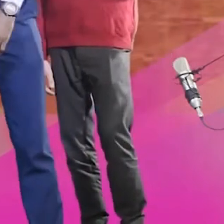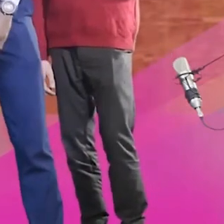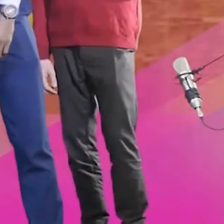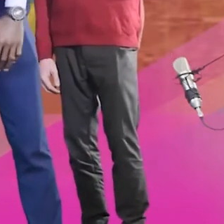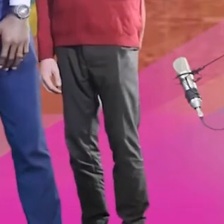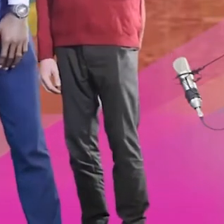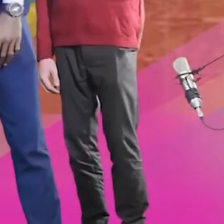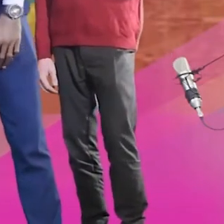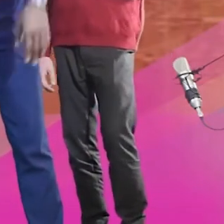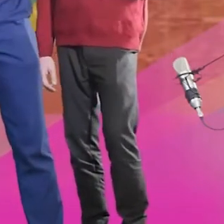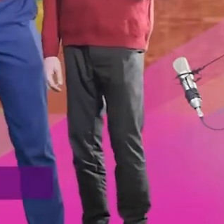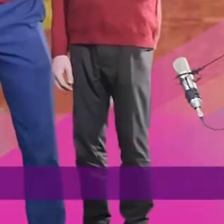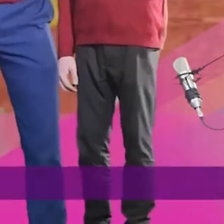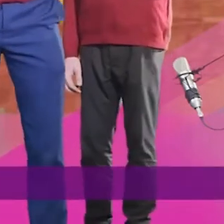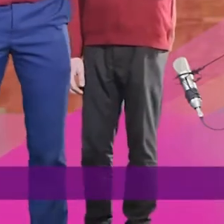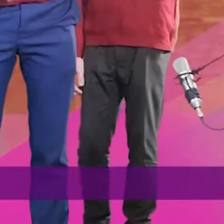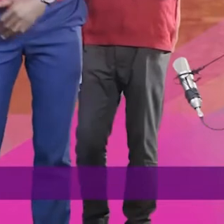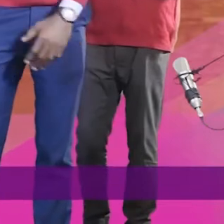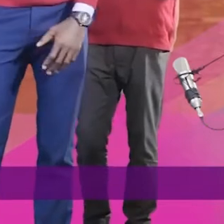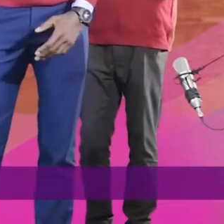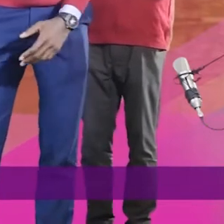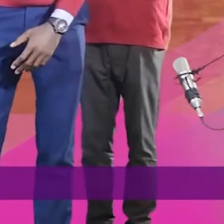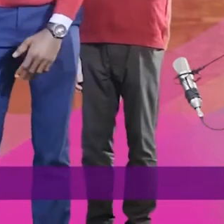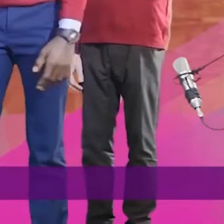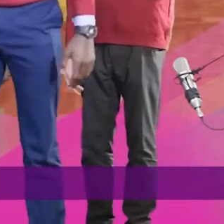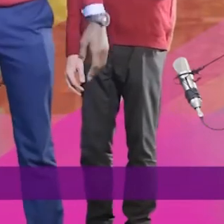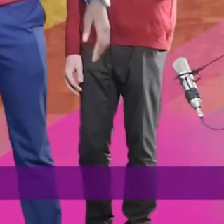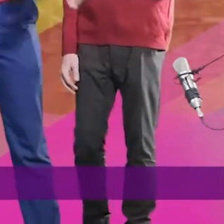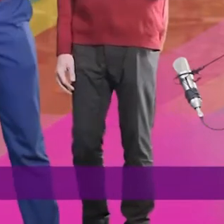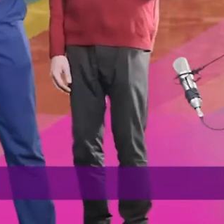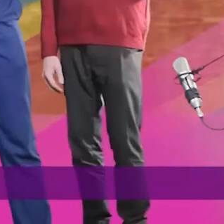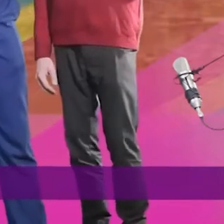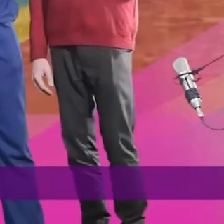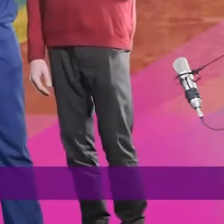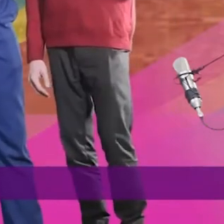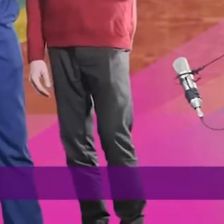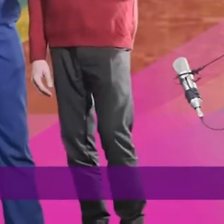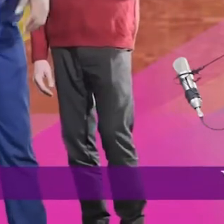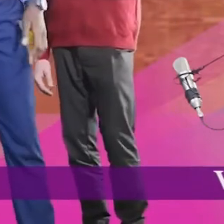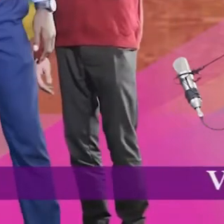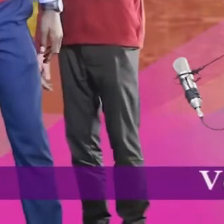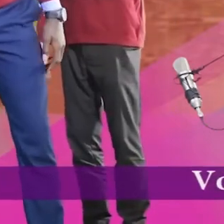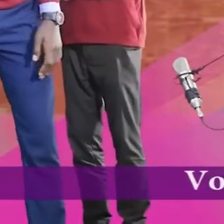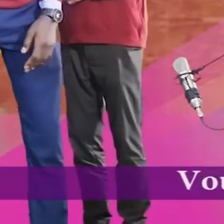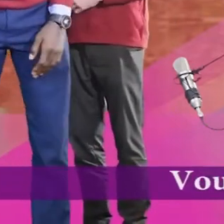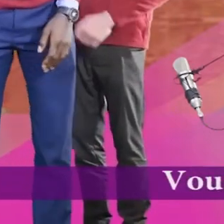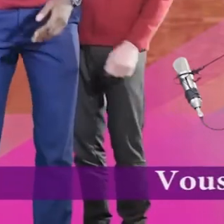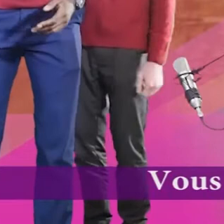Kembo konzami Bangi ya bia bia untono